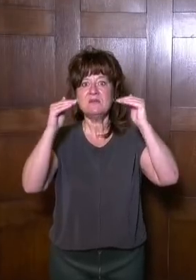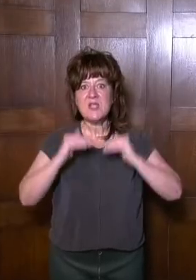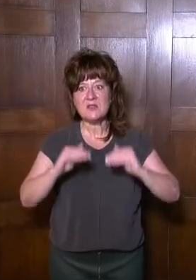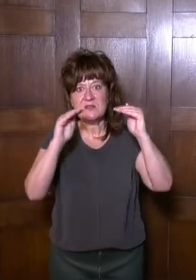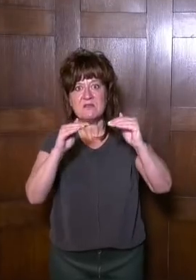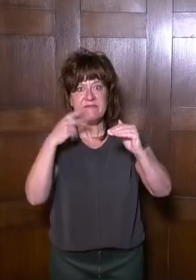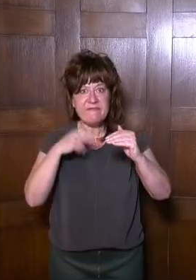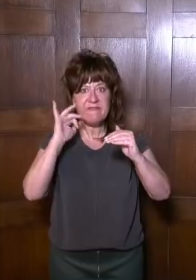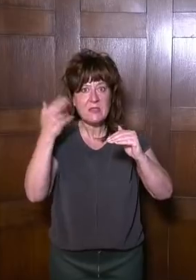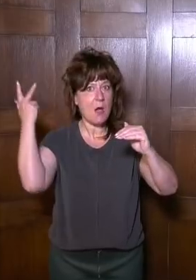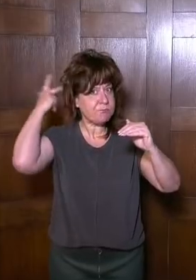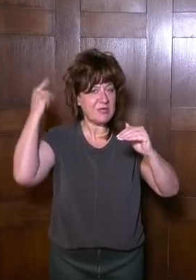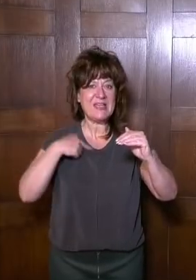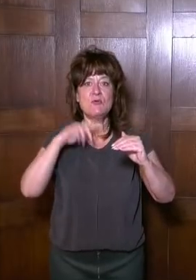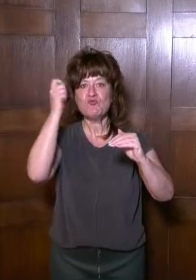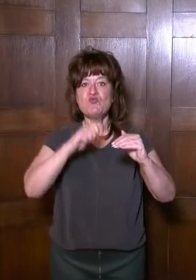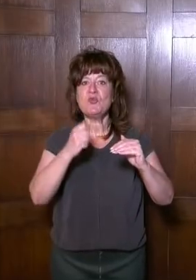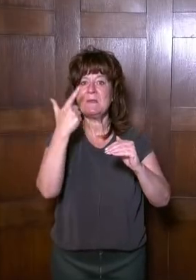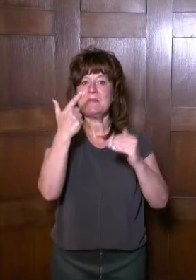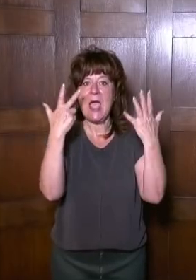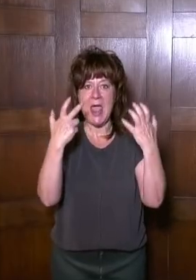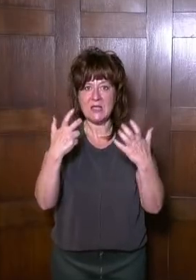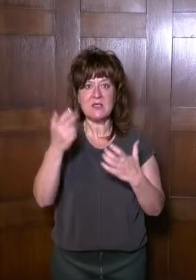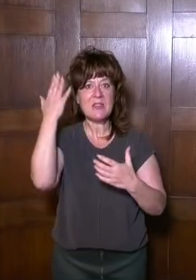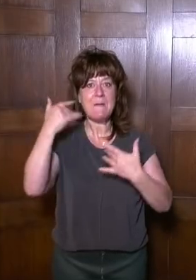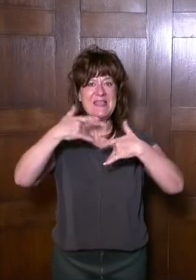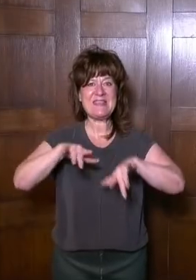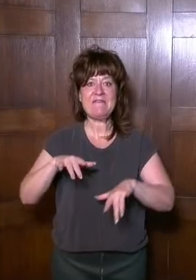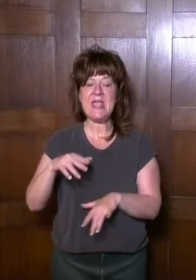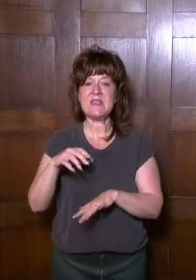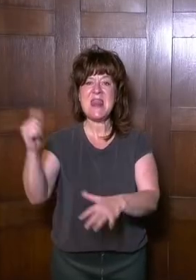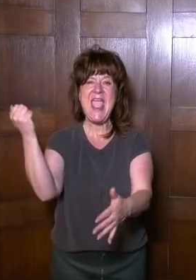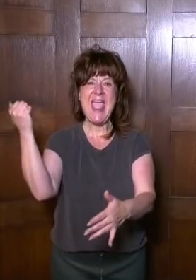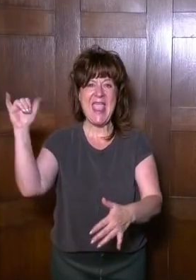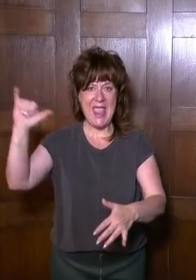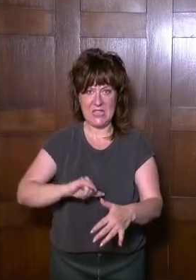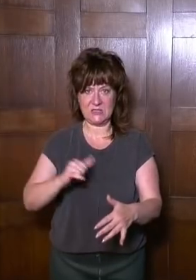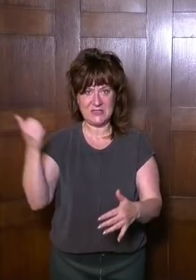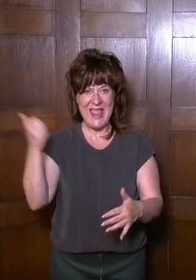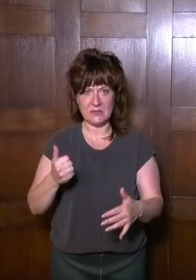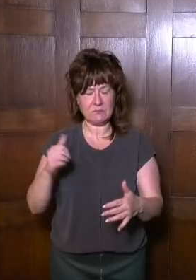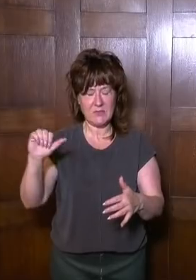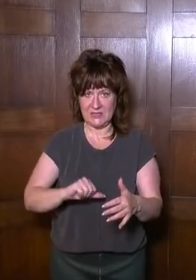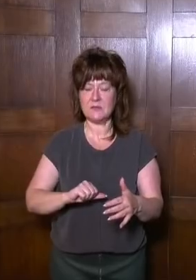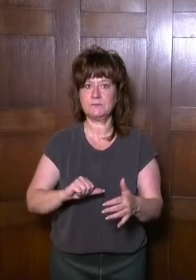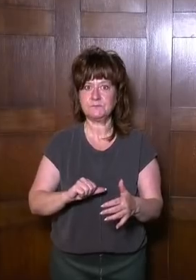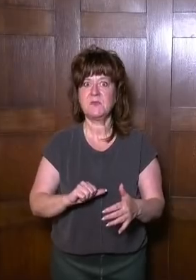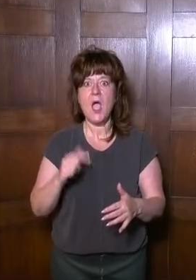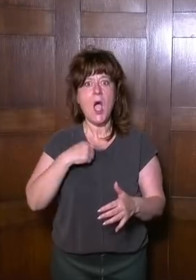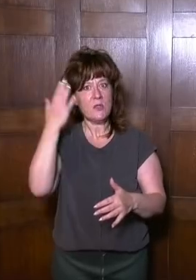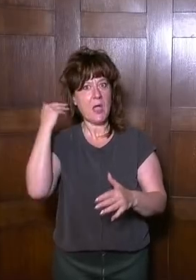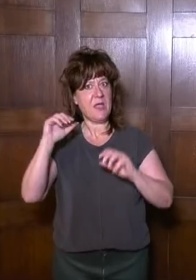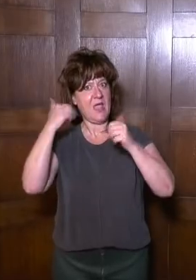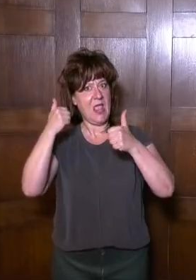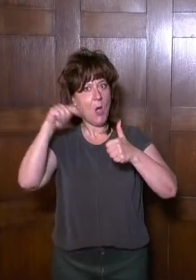Ich habe studiert 1982 die ersten HIV-Patienten in Deutschland gesehen und ich kann Ihnen sagen, genau das Gleiche, was Sie erlebt haben, habe ich damals auch